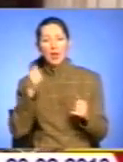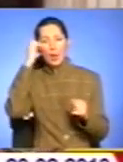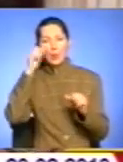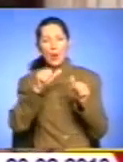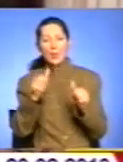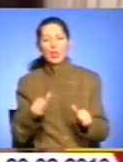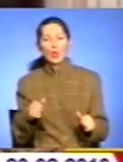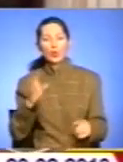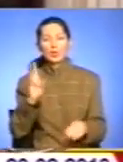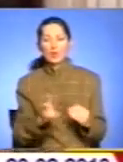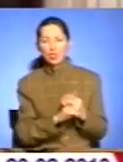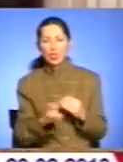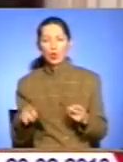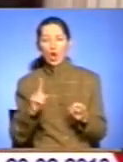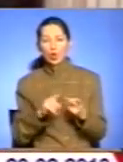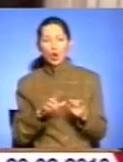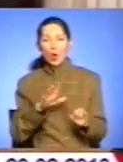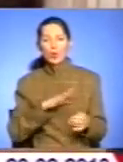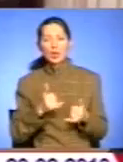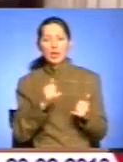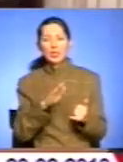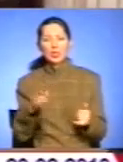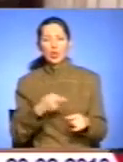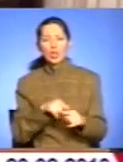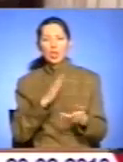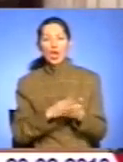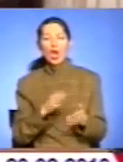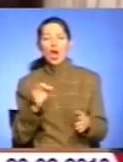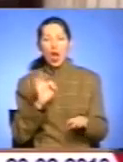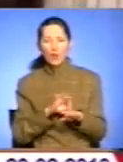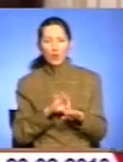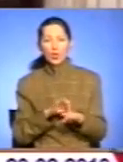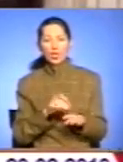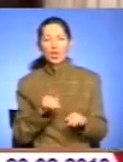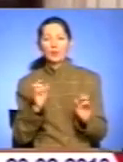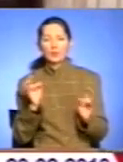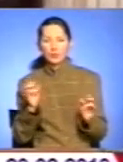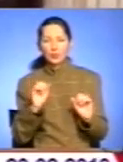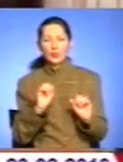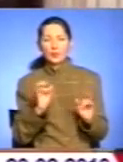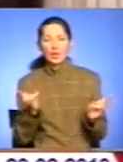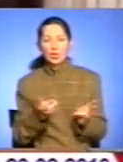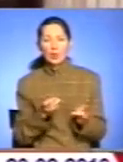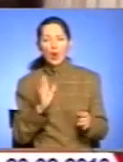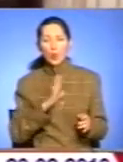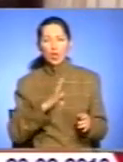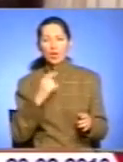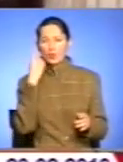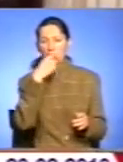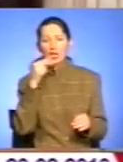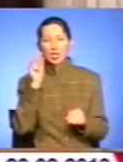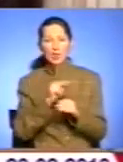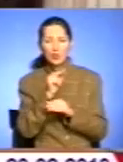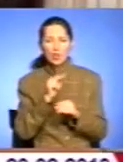змушені бути на індивідуальному навчанні. І третя, звичайно, була найбільша для Олі, тому що вона тут з 1 класу вчиться в